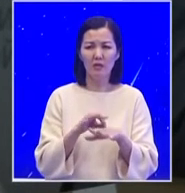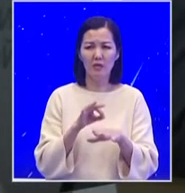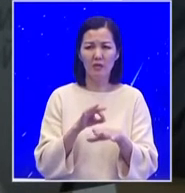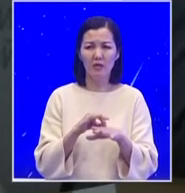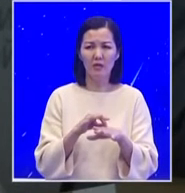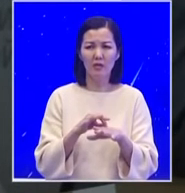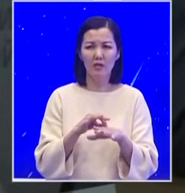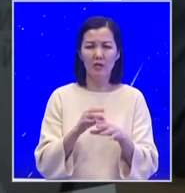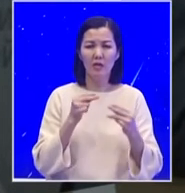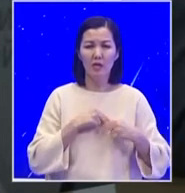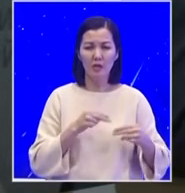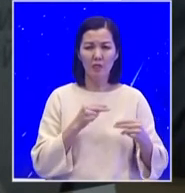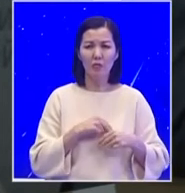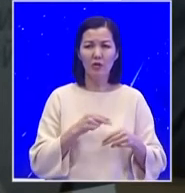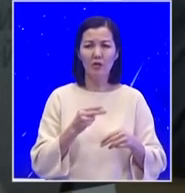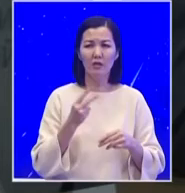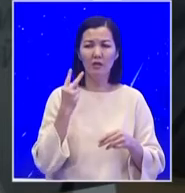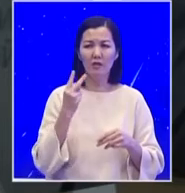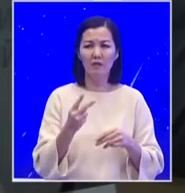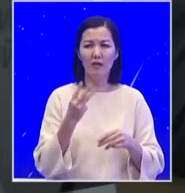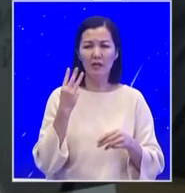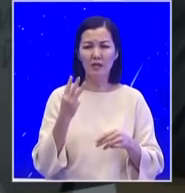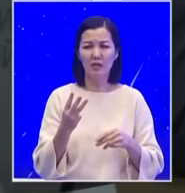работают две дополнительные